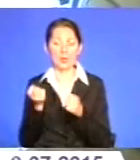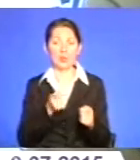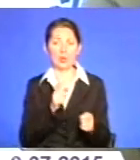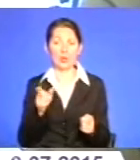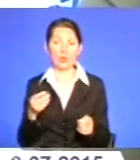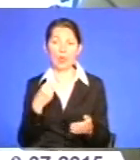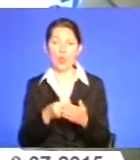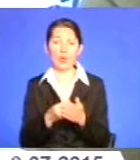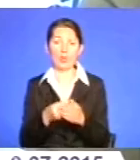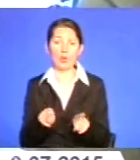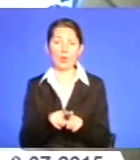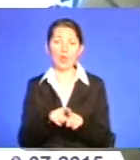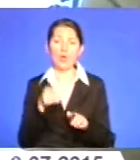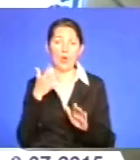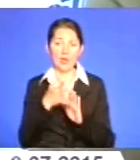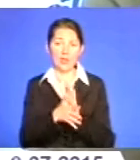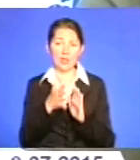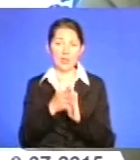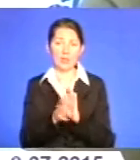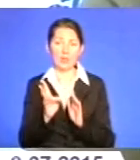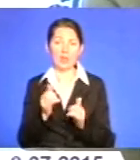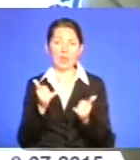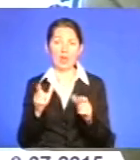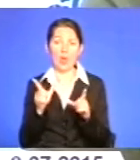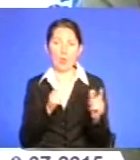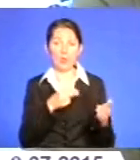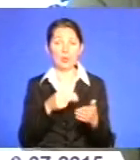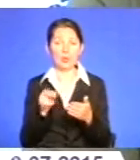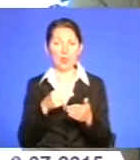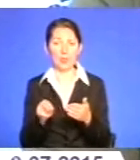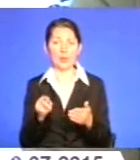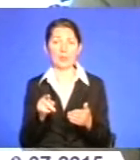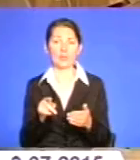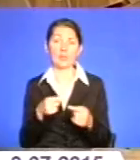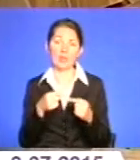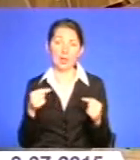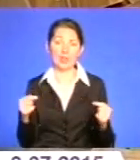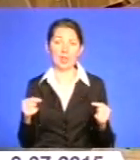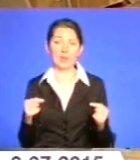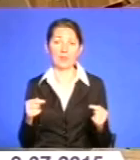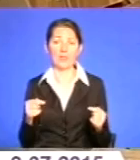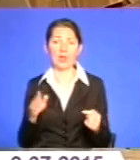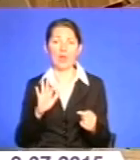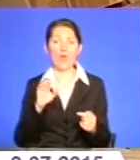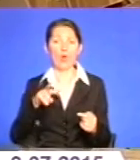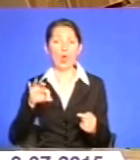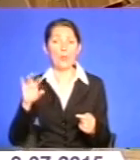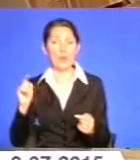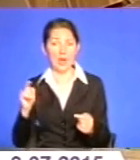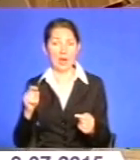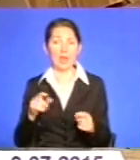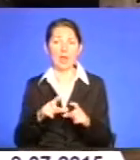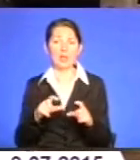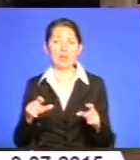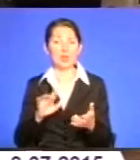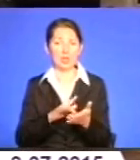кошти так само витратимо на поїздку, на закупівлю тих самих же речей. Волонтери логістичного центру допомоги бійцям